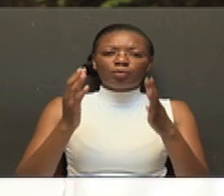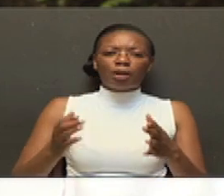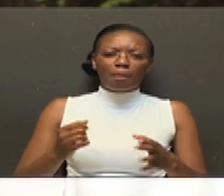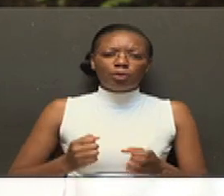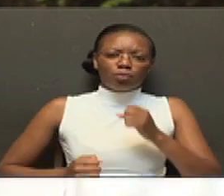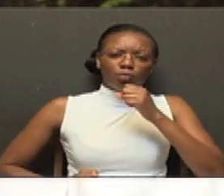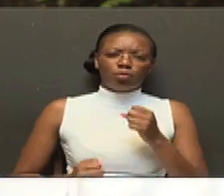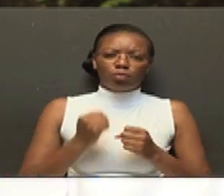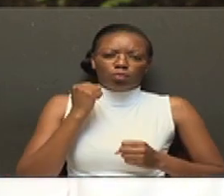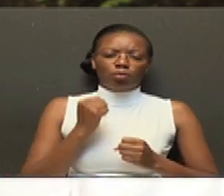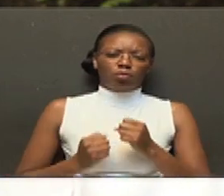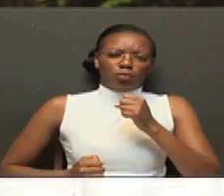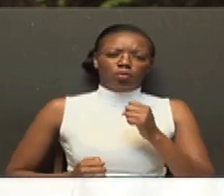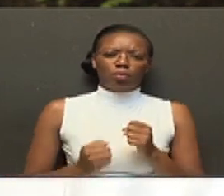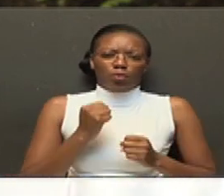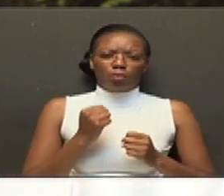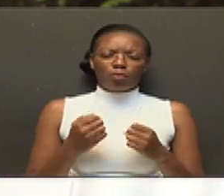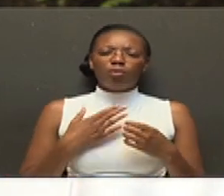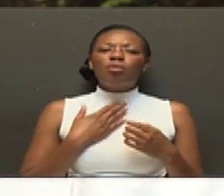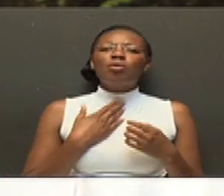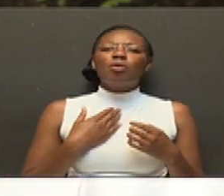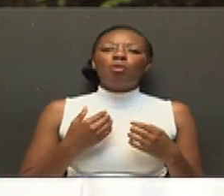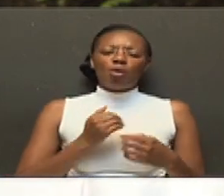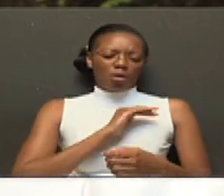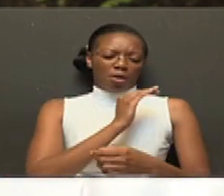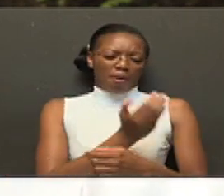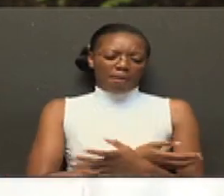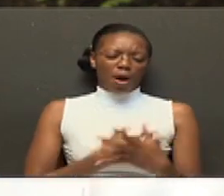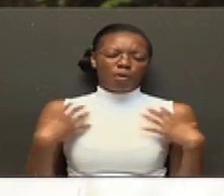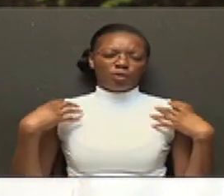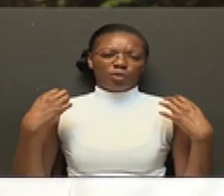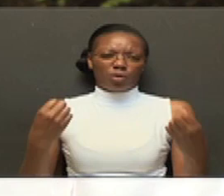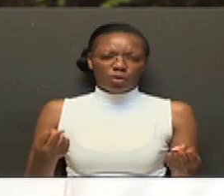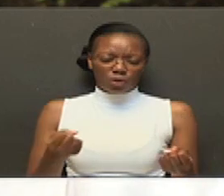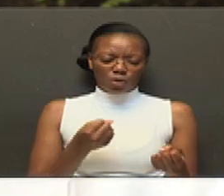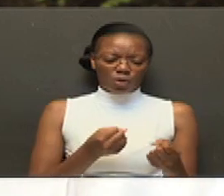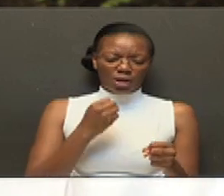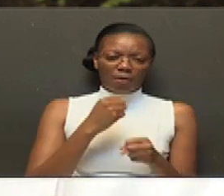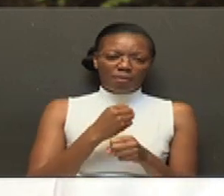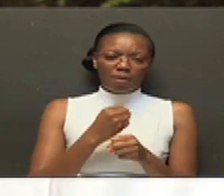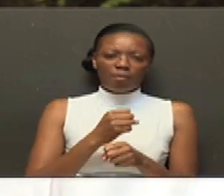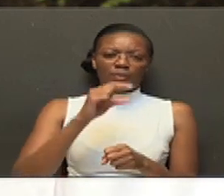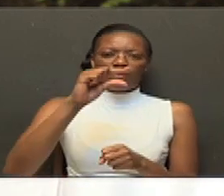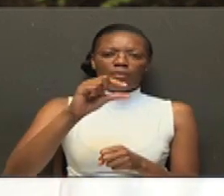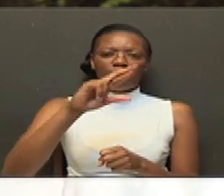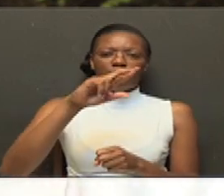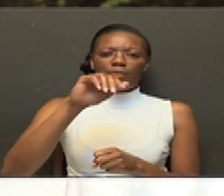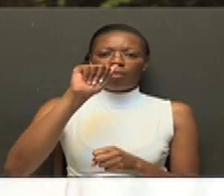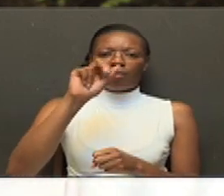ni energy bars. Ni chakula ambacho watu wenye upenda sana sana kupiga